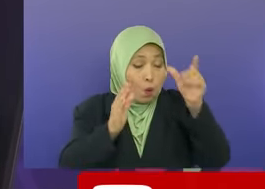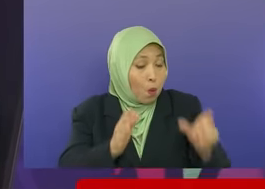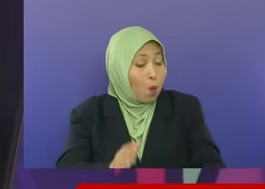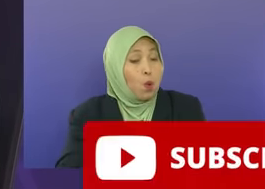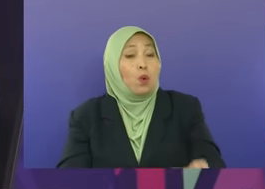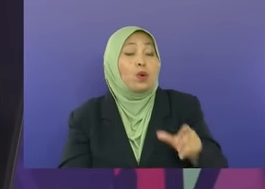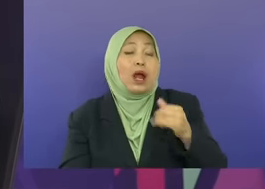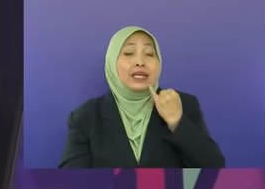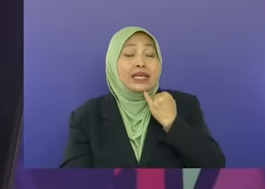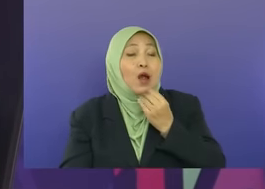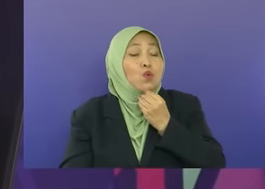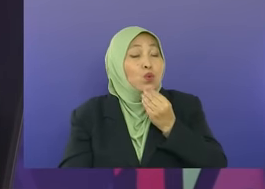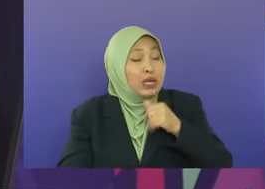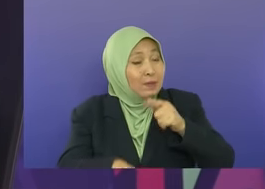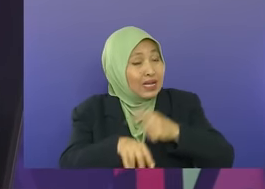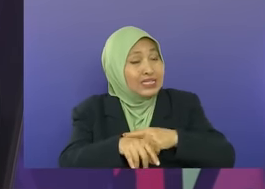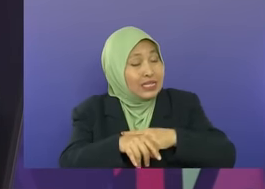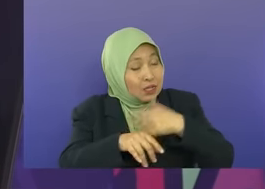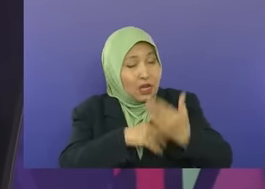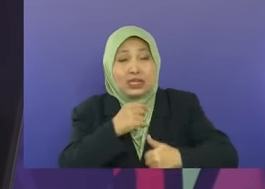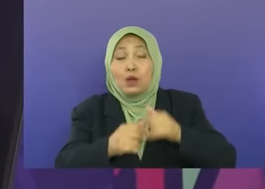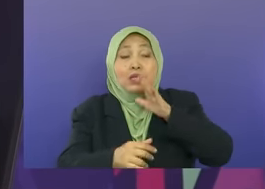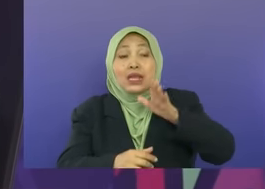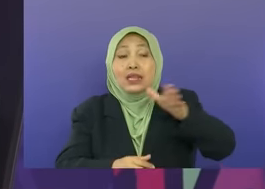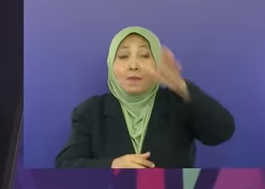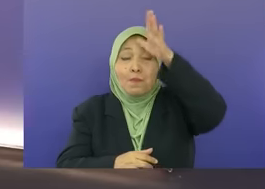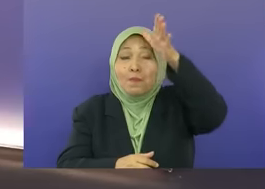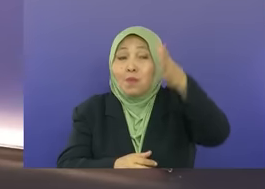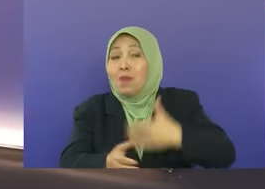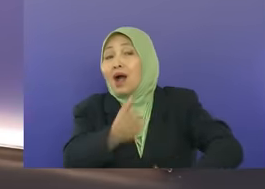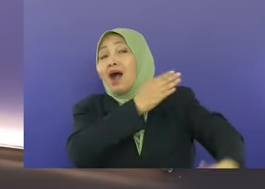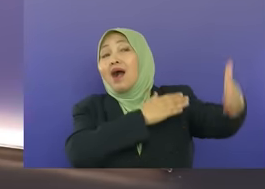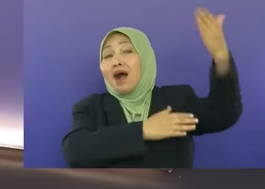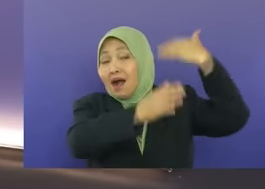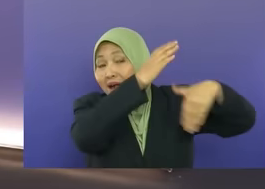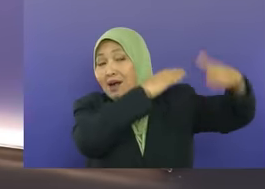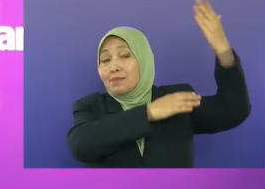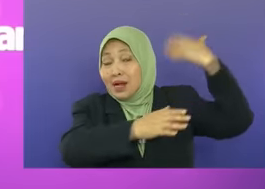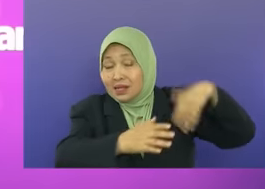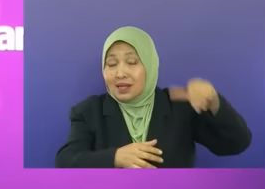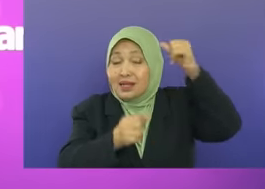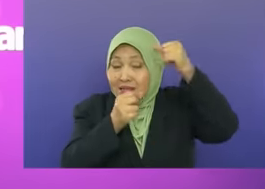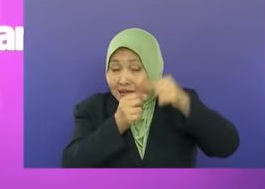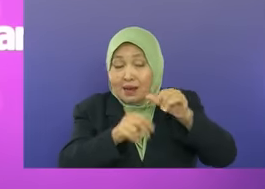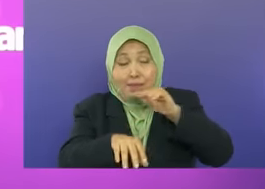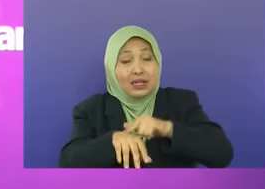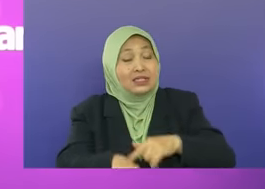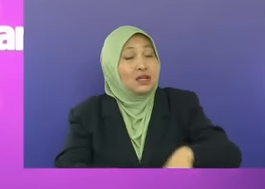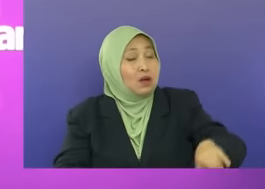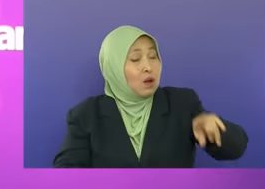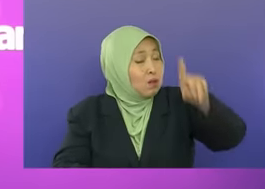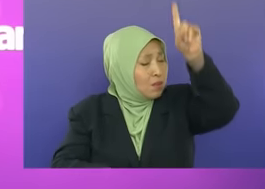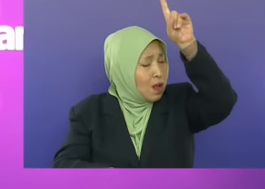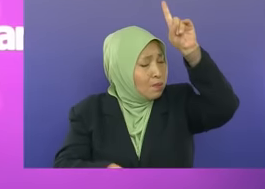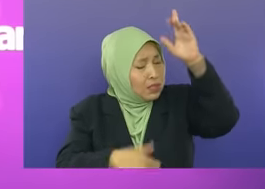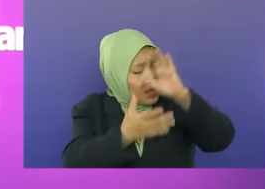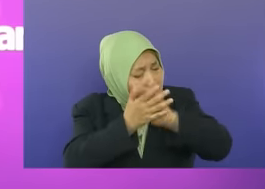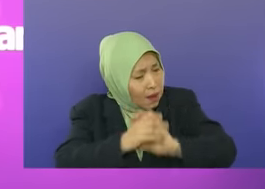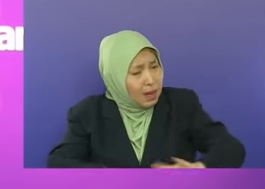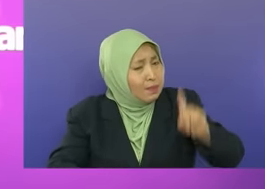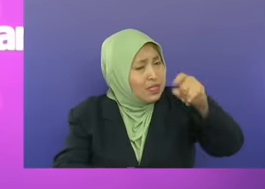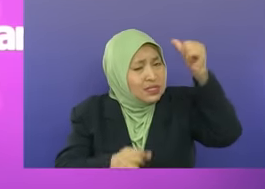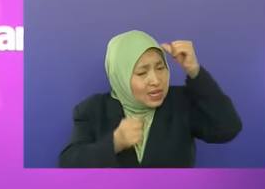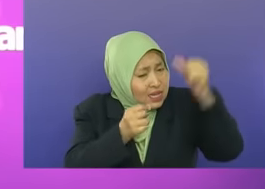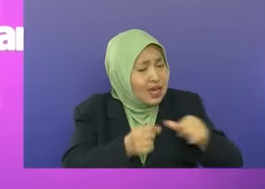pada zaman Madinah ini adalah nenek moyang mereka ya jadi bila Allah menyatakan dan ingatlah ketika kami menyelamatkan kamu kedinginan